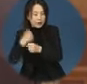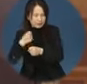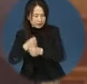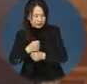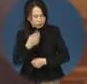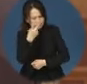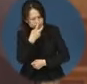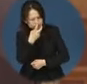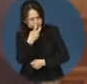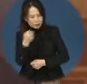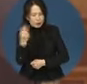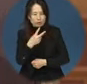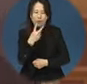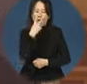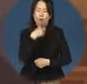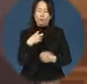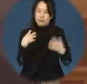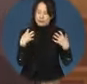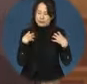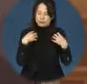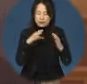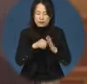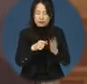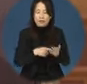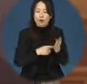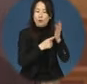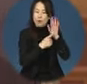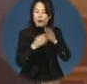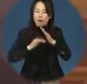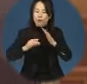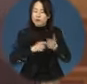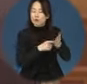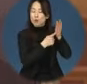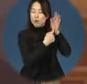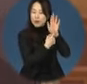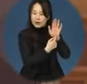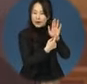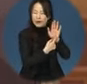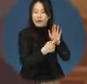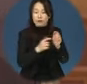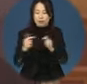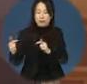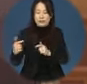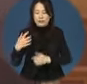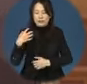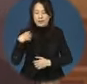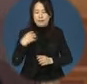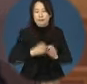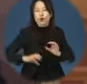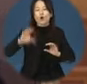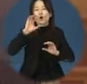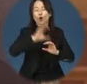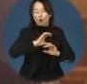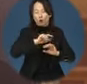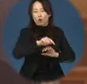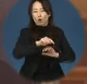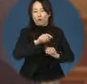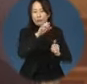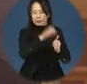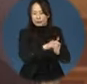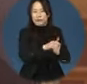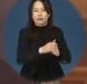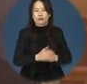하는 거에 대해서 공개한다 던지게 책임을 강화하는 것 등을 보충 함으로 인해서 말씀드린대로 한편